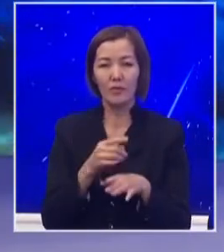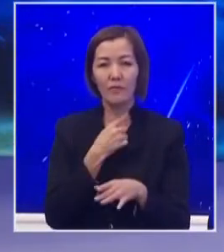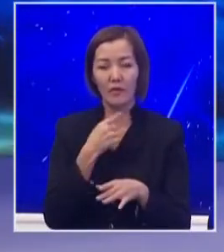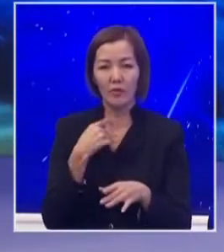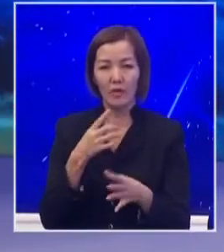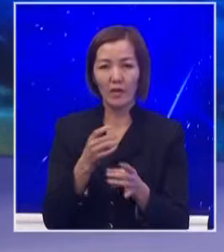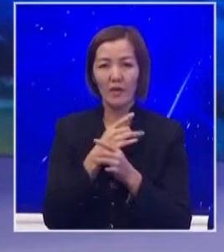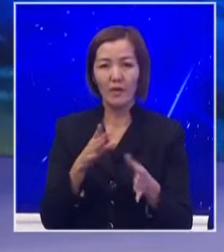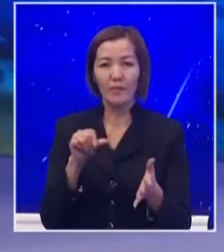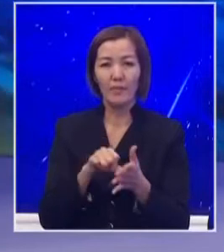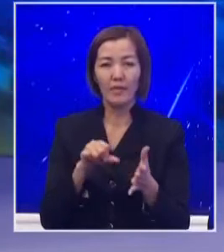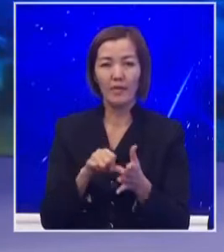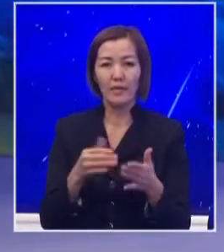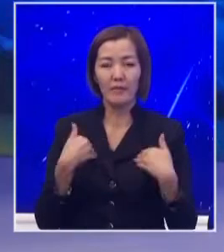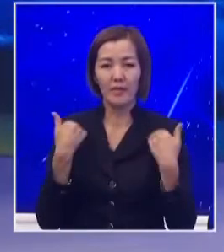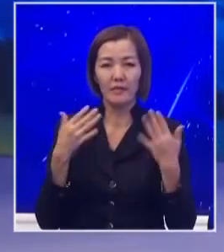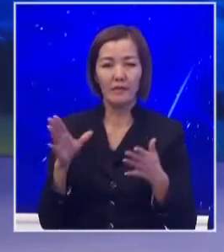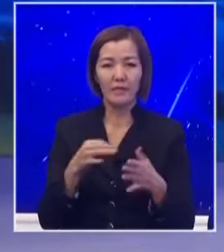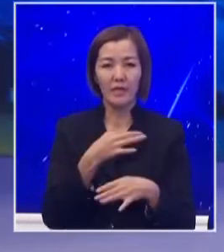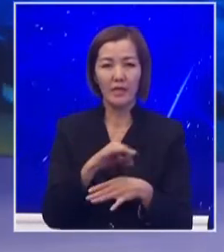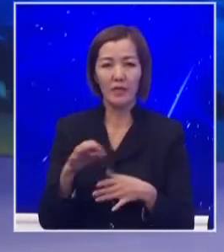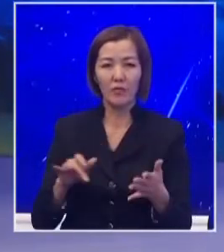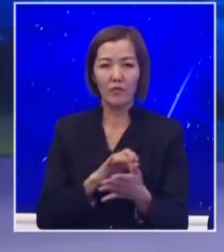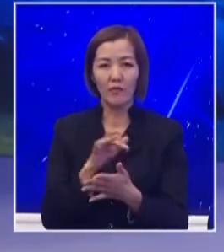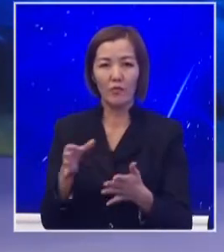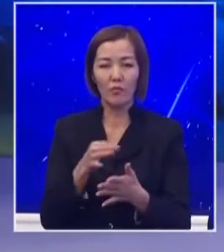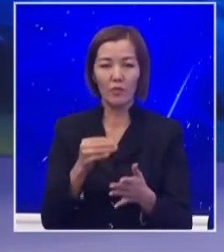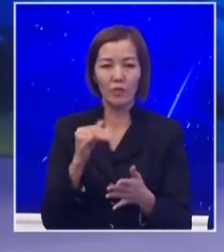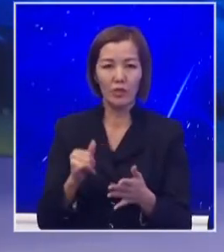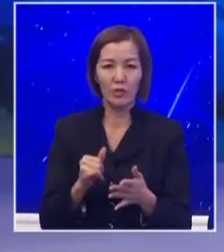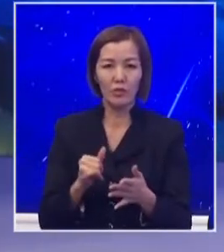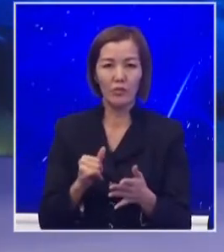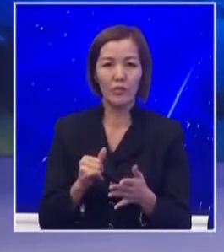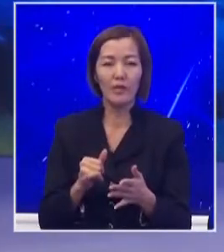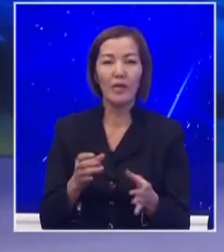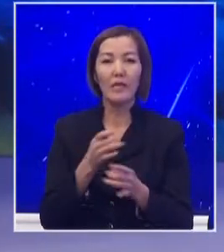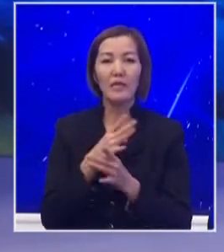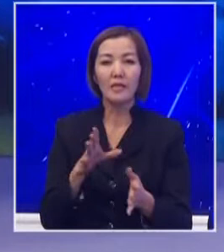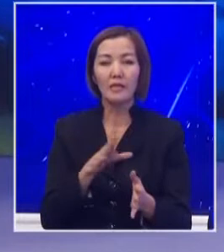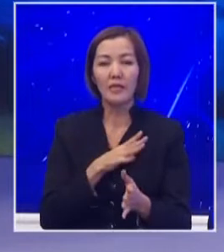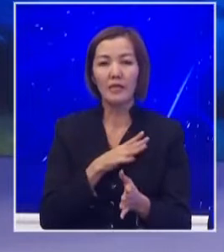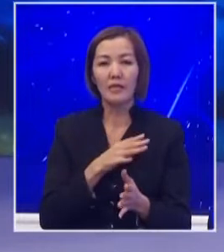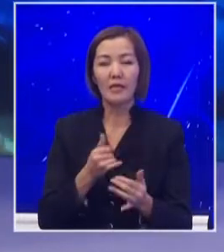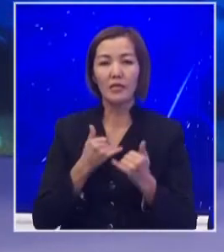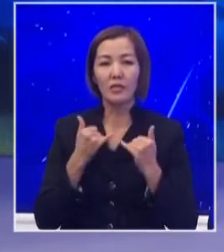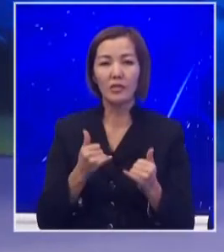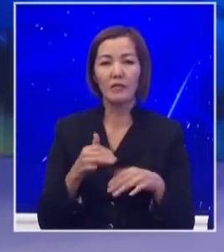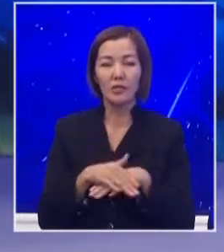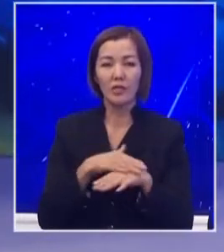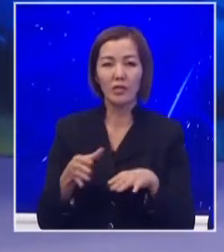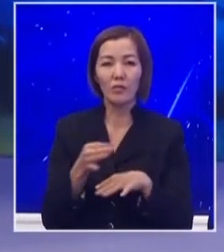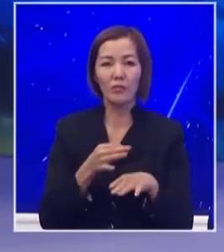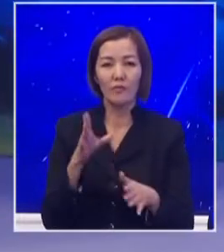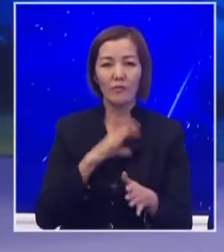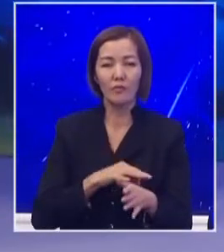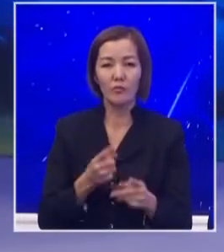Талдыкургане. В мероприятии приняли участие представители всех районов и городов области ЖТСУ. Лейтмотивом торжества стало чествование жителей области,